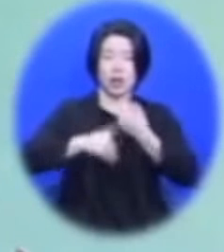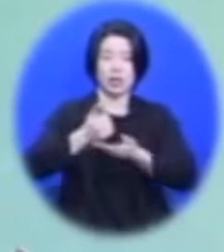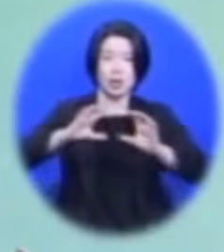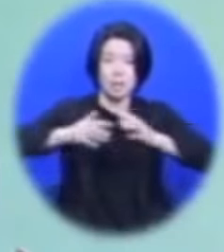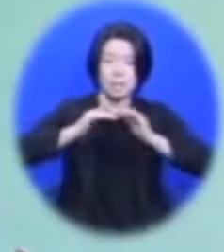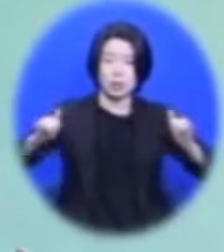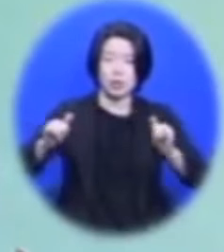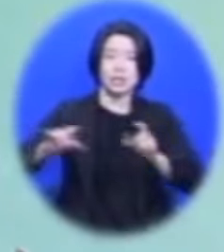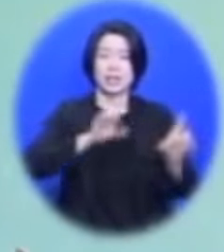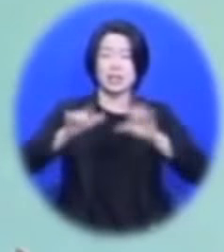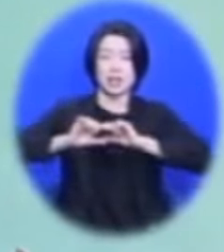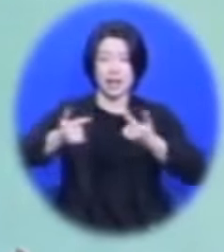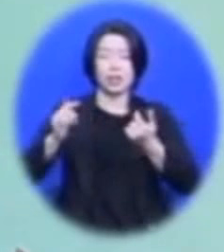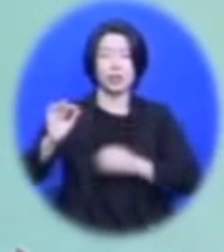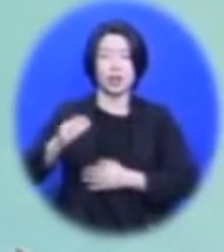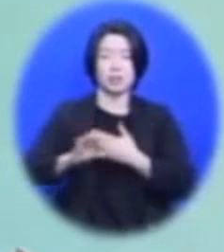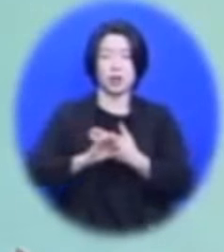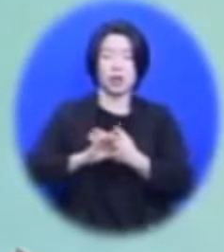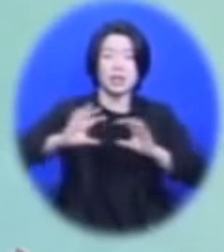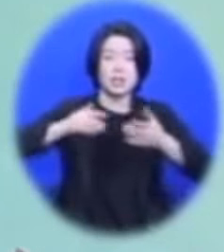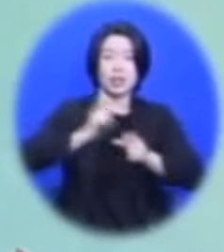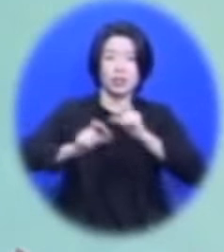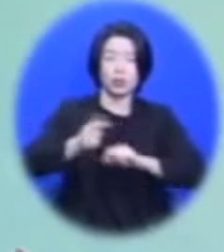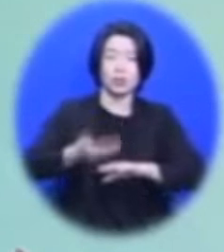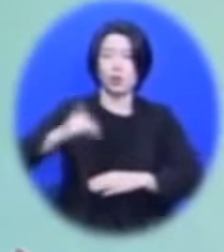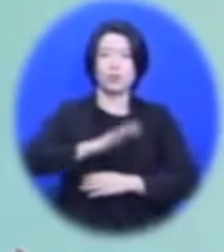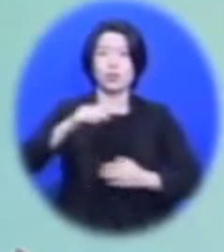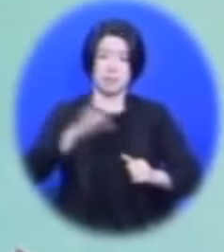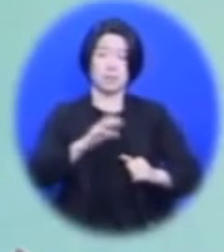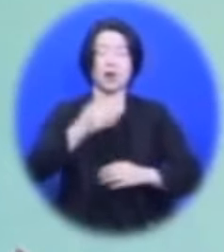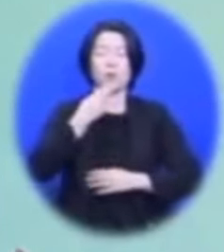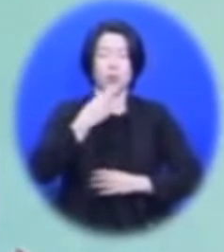살지 않게 되면 세상은 더 이상 우리를 핍박하지 않습니다.